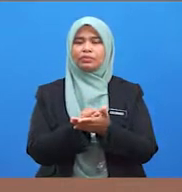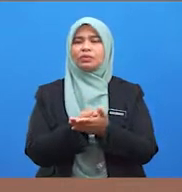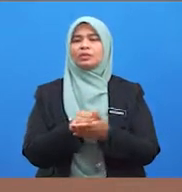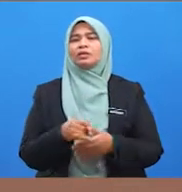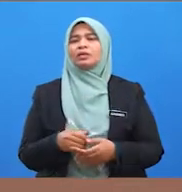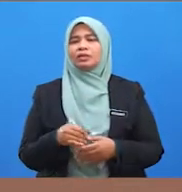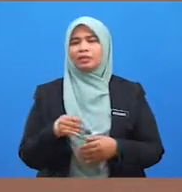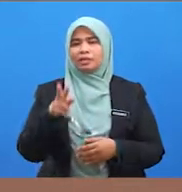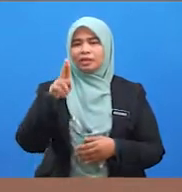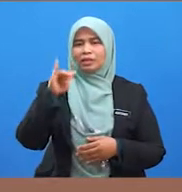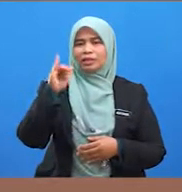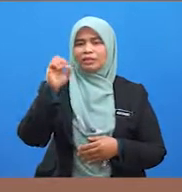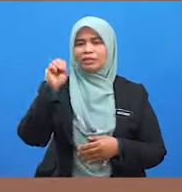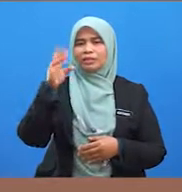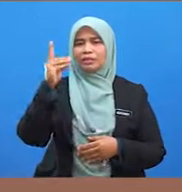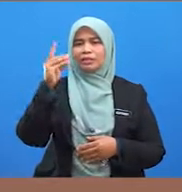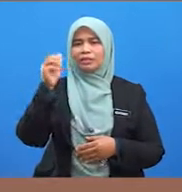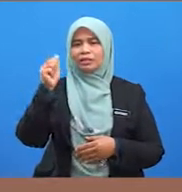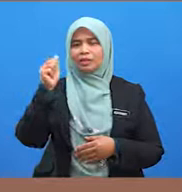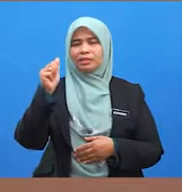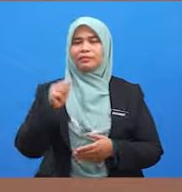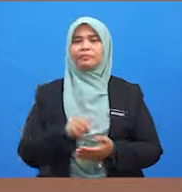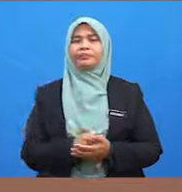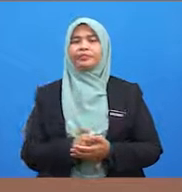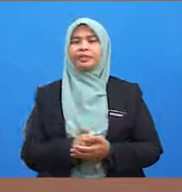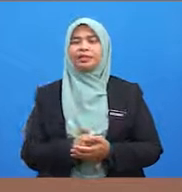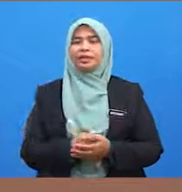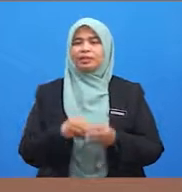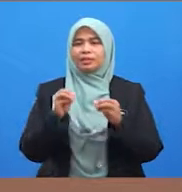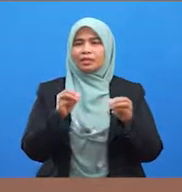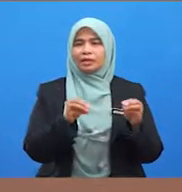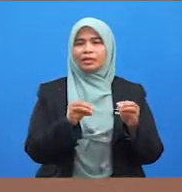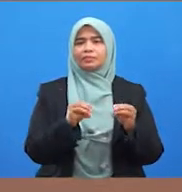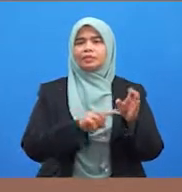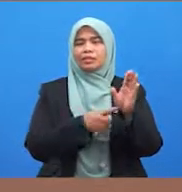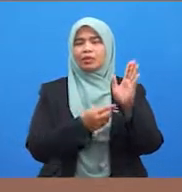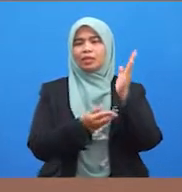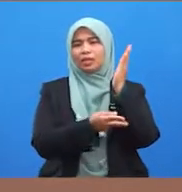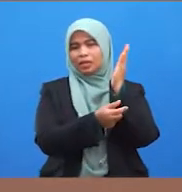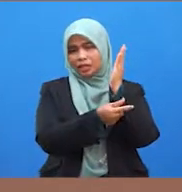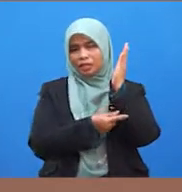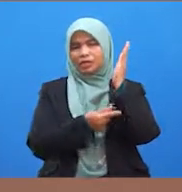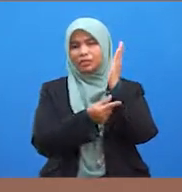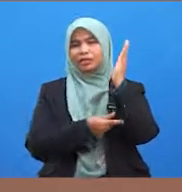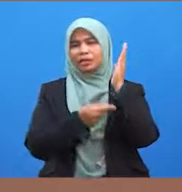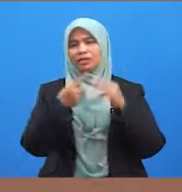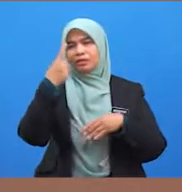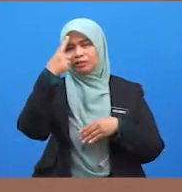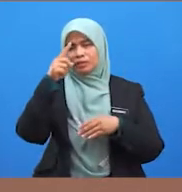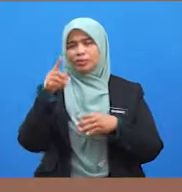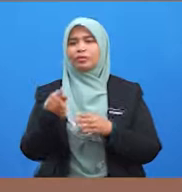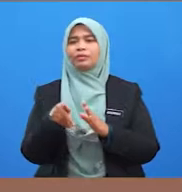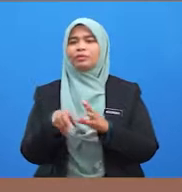berkuasa kemajuan pekebun kecil perusahaan getah RISDA juga diwujudkan bagi